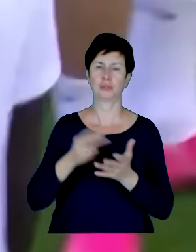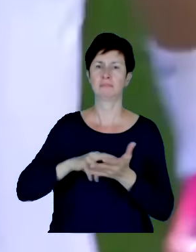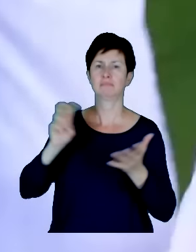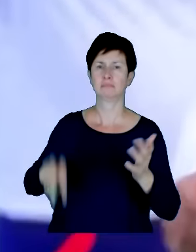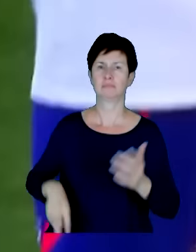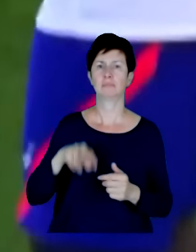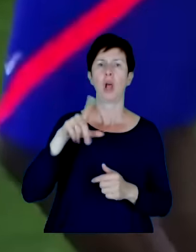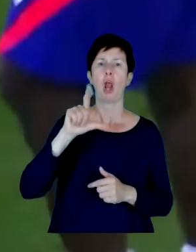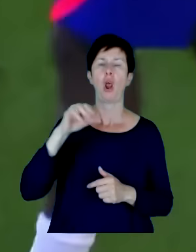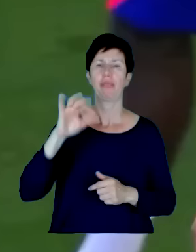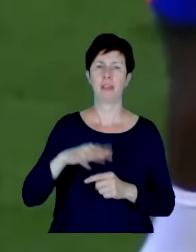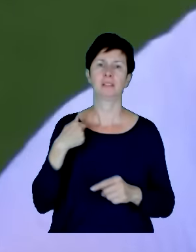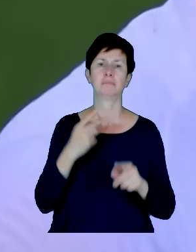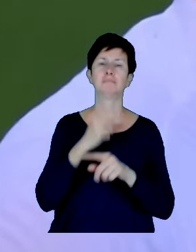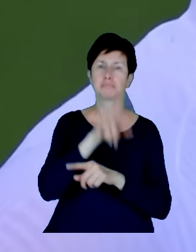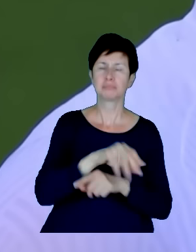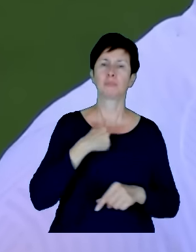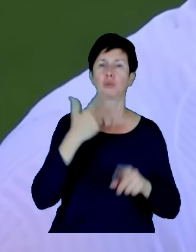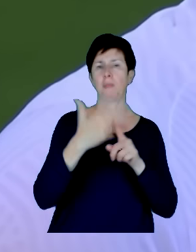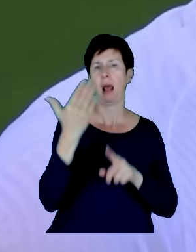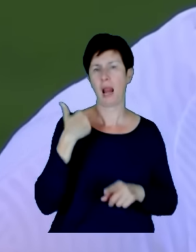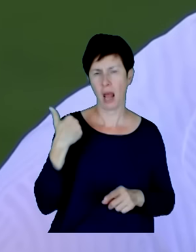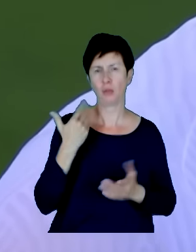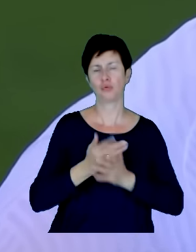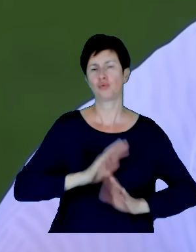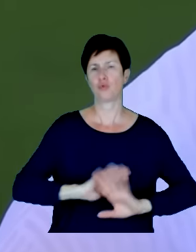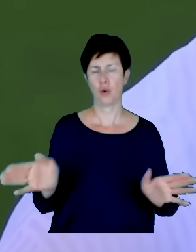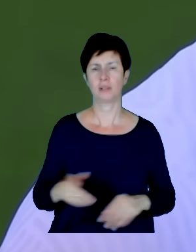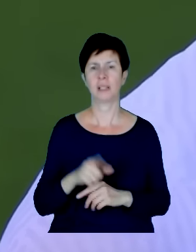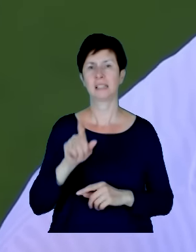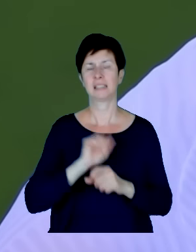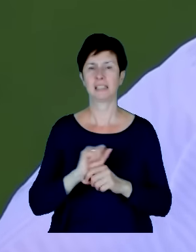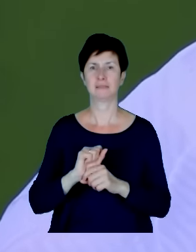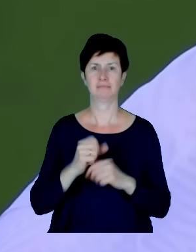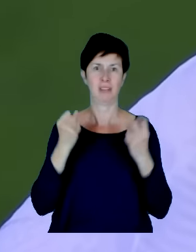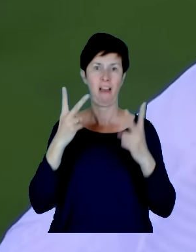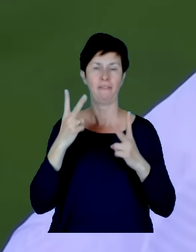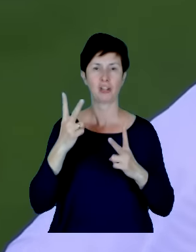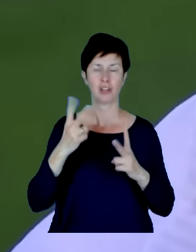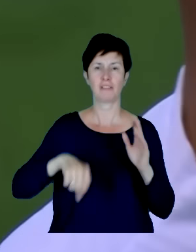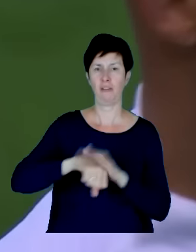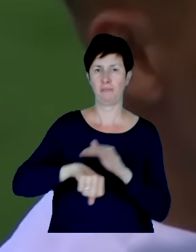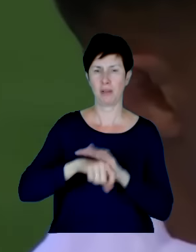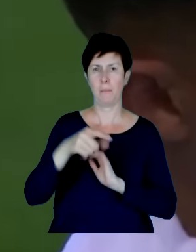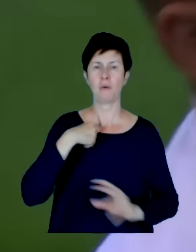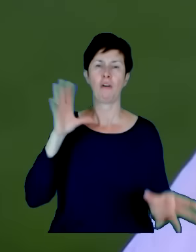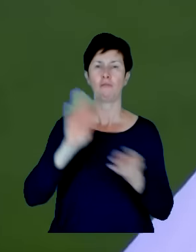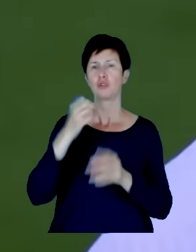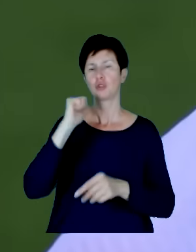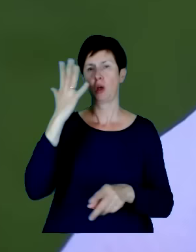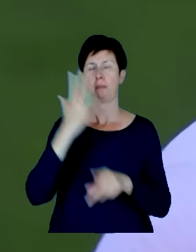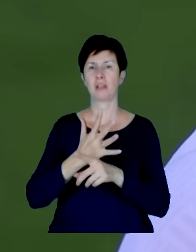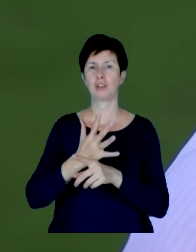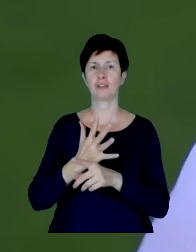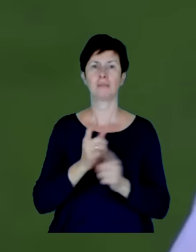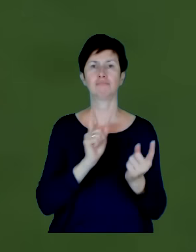trafił do niej w wieku 35 lat i udowodnił że Wiek nie gra roli jest czołowym piłkarzem zespołu w Barwach the blues rozegrał ponad 150 spotkań i zdobył